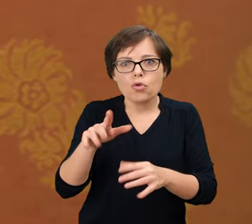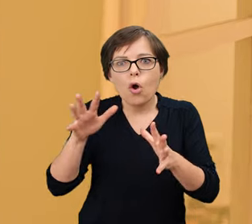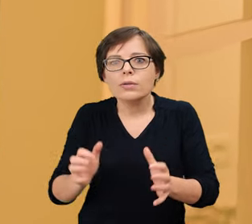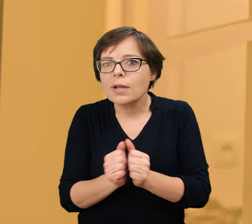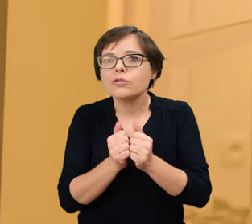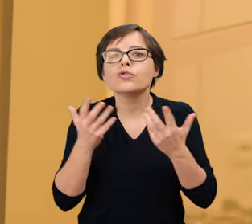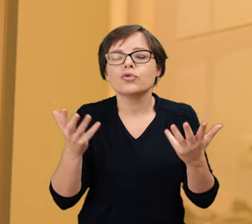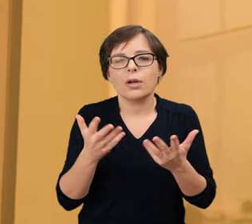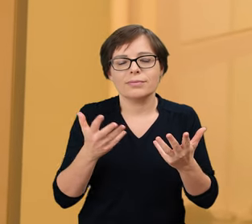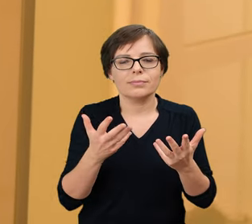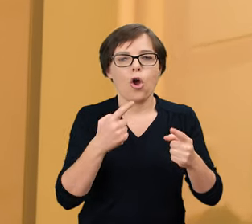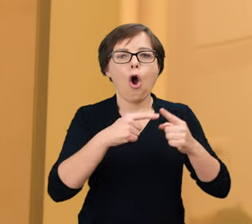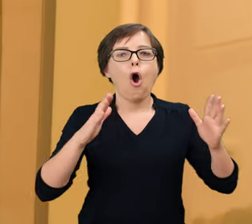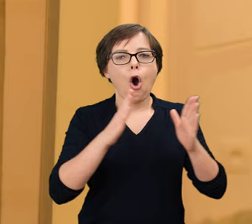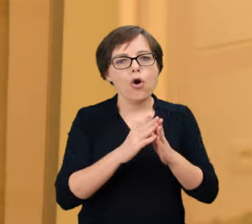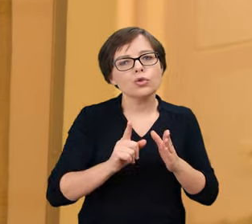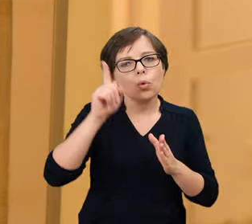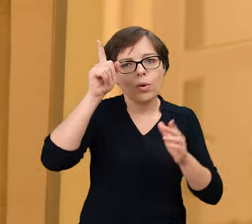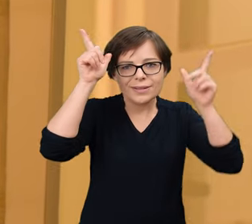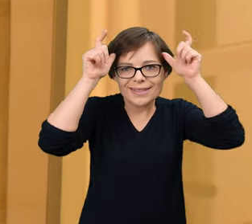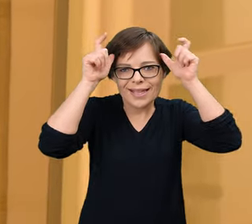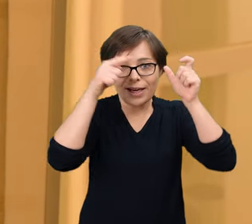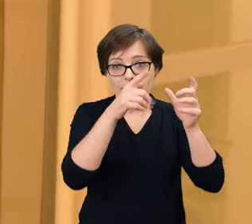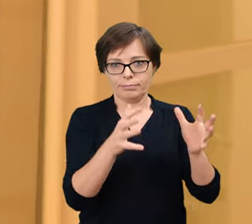znalezisko z kościelnego strychu.